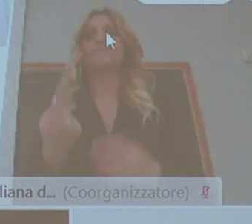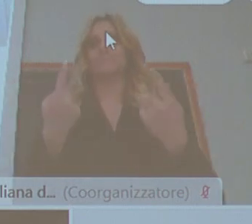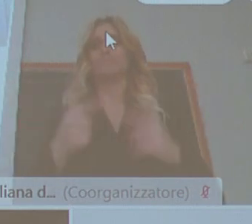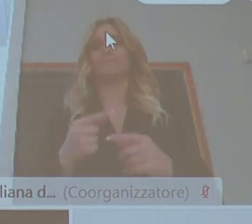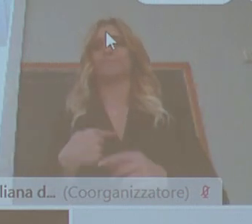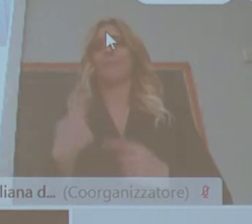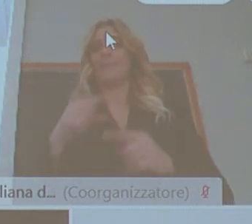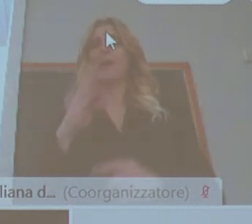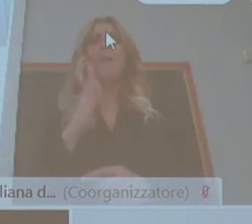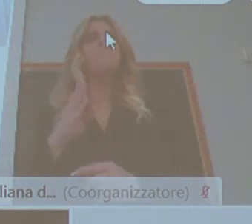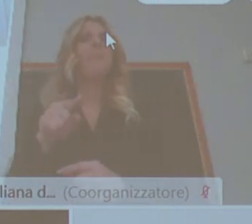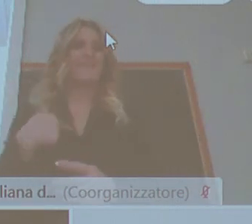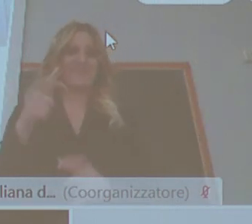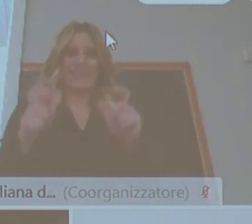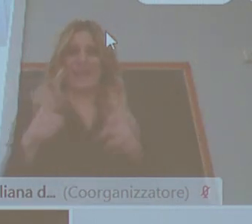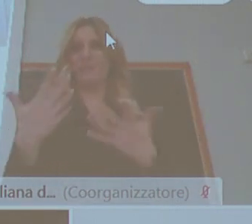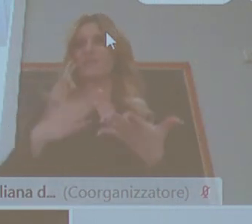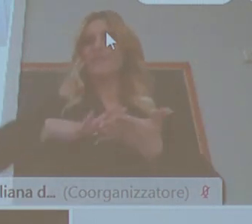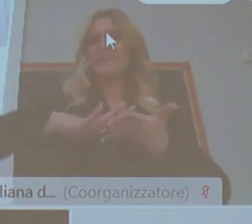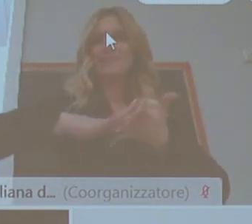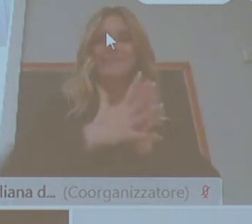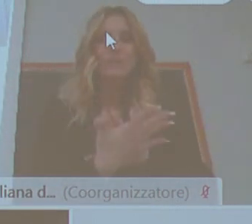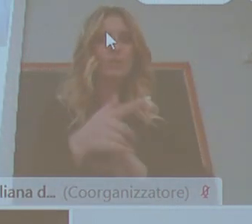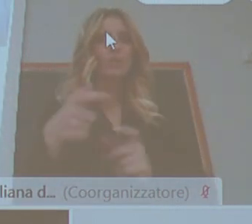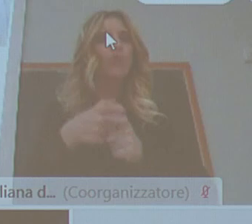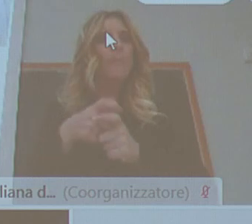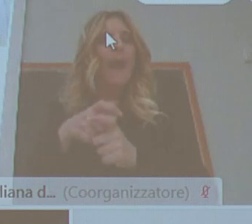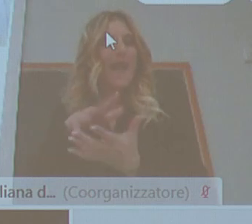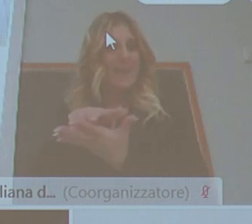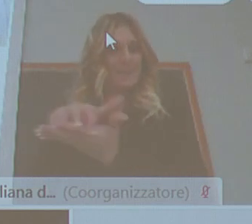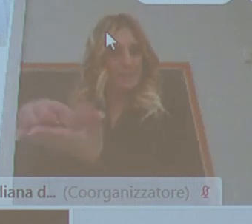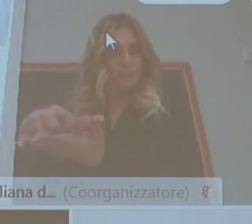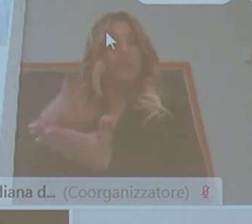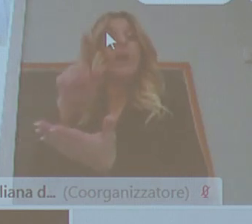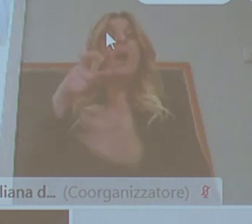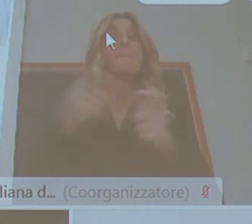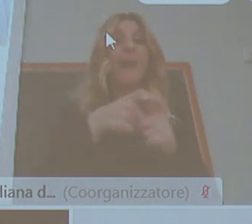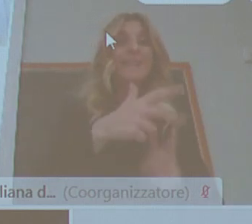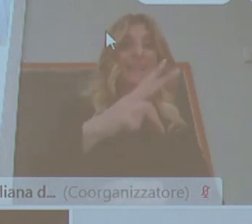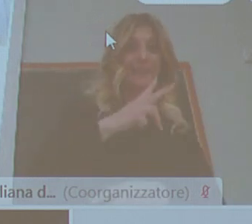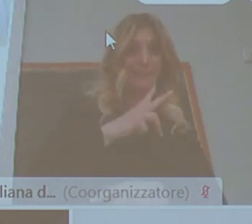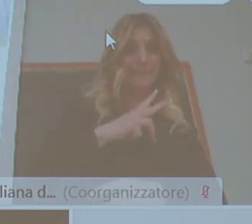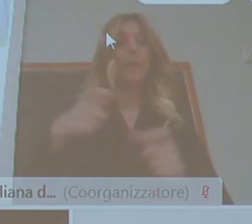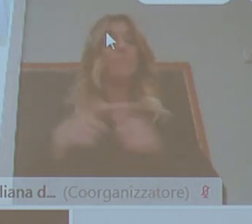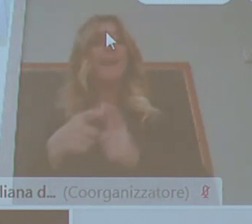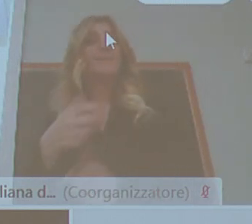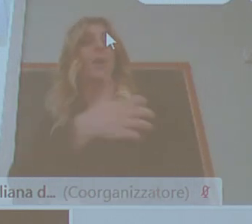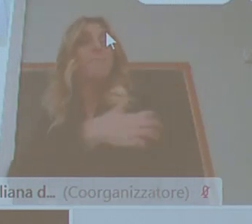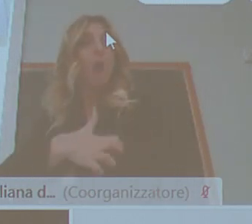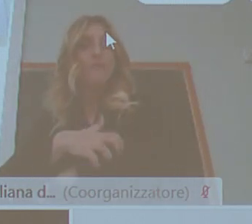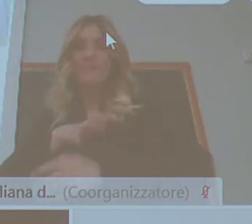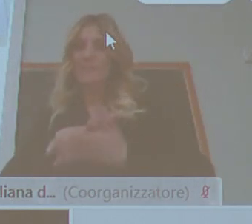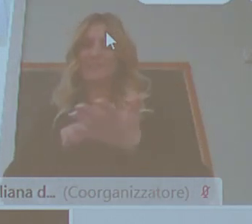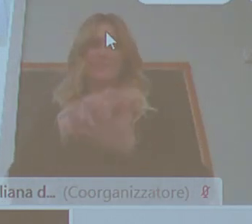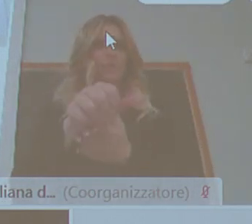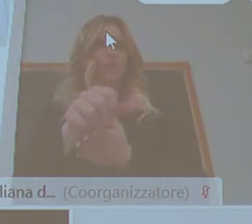la bestia ha distrutto i paesi ricchi e favorito i paesi poveri. significa che la globalizzazione ha